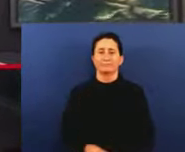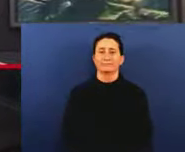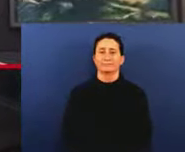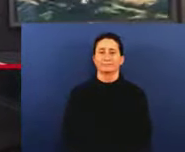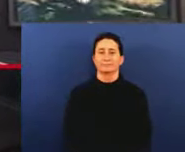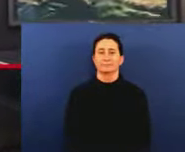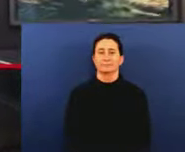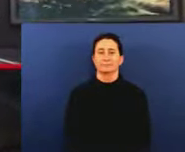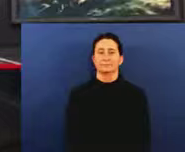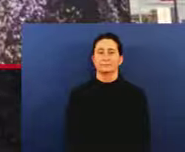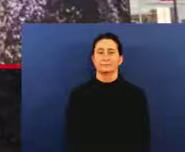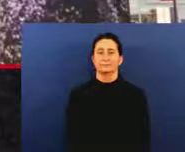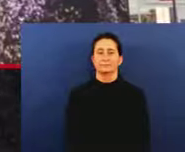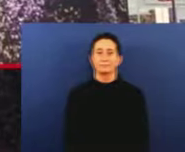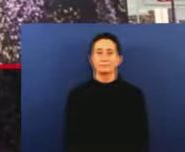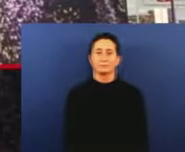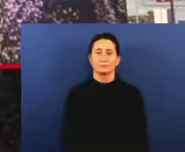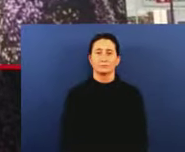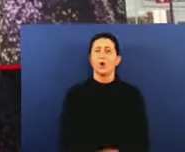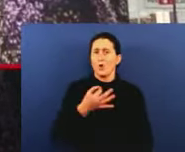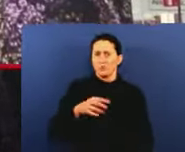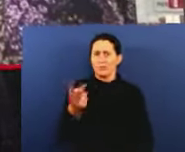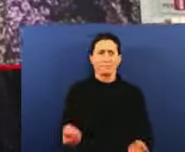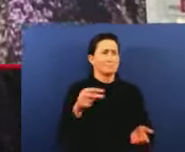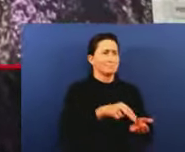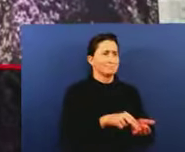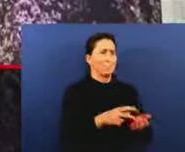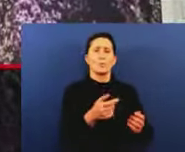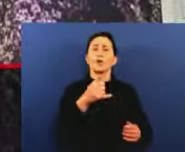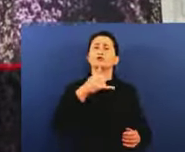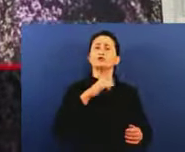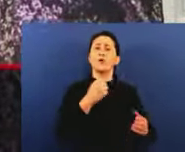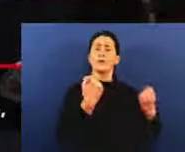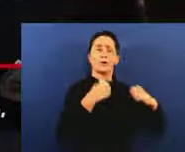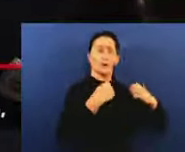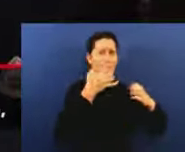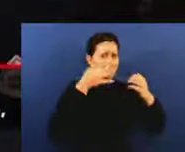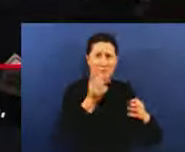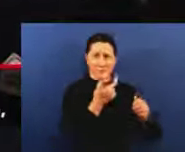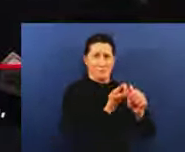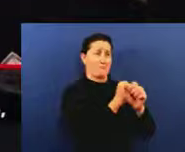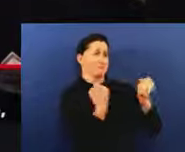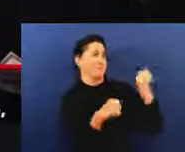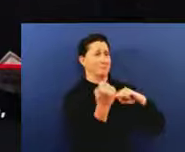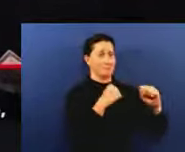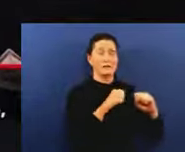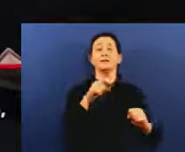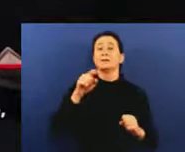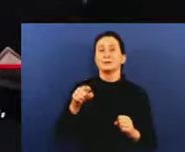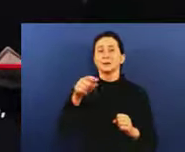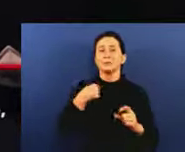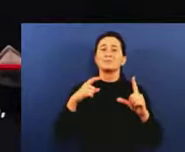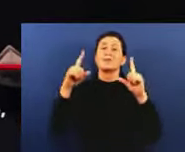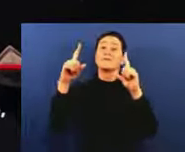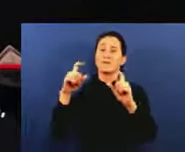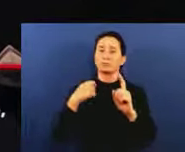eta zenbait argazki ikusi ahal izango dira. Bidenabar, estanean fotokroma bat ere badago, bizitariak argazkiak atera